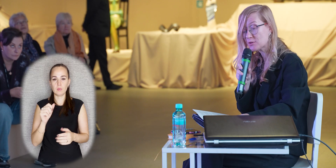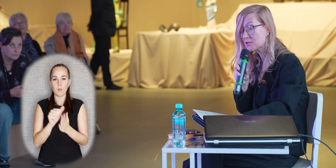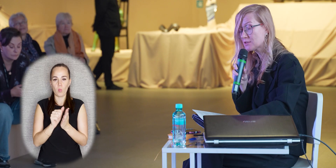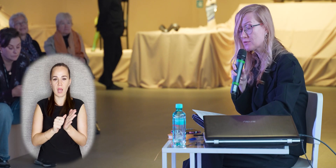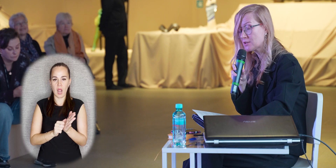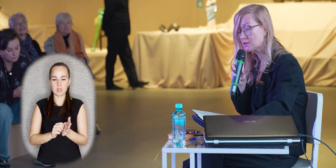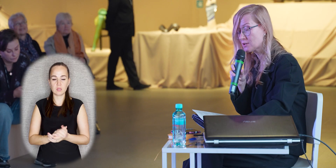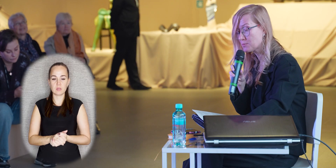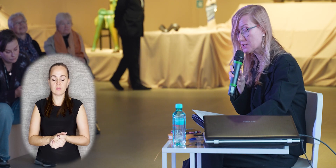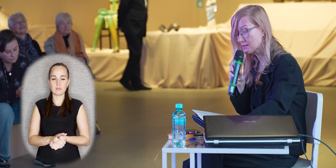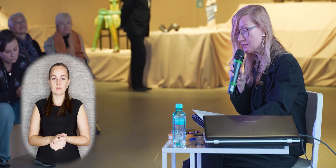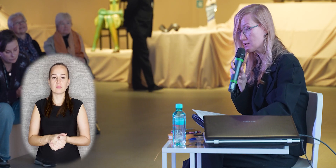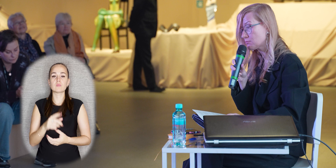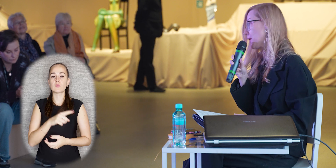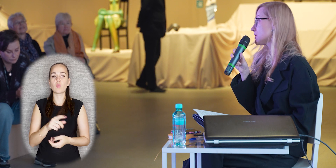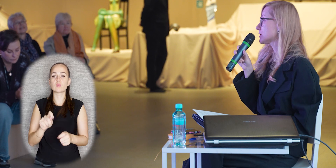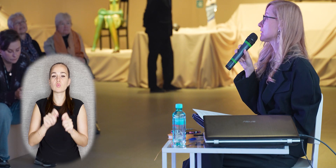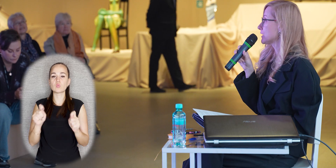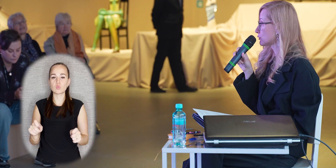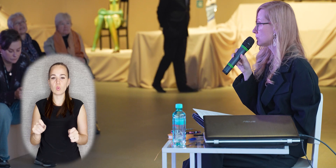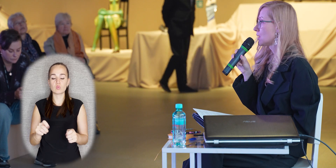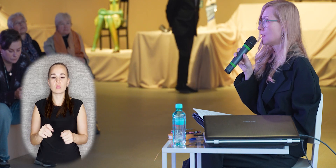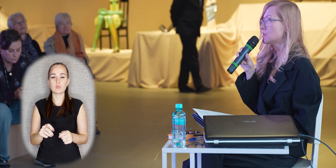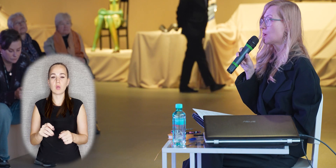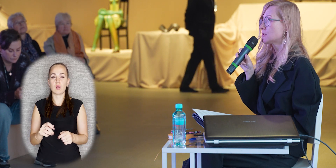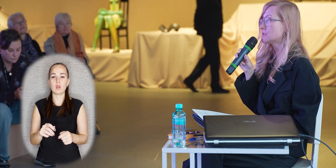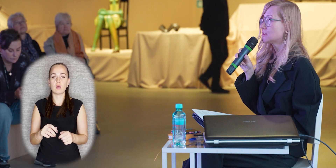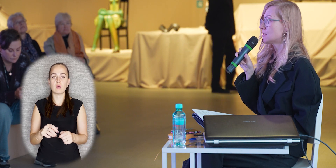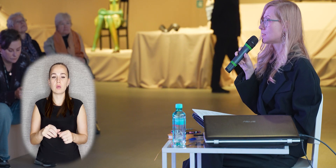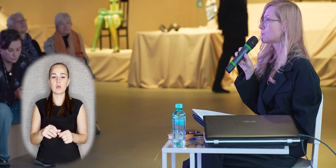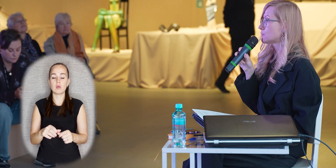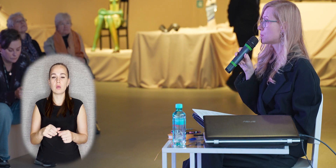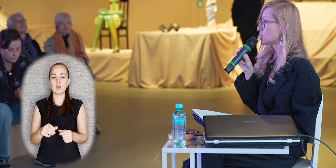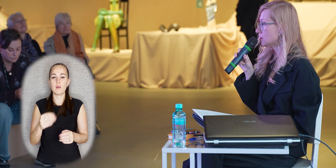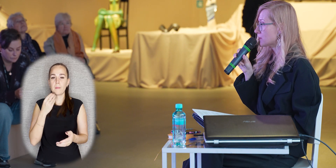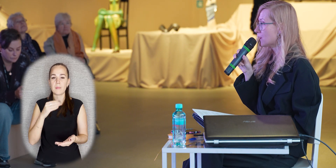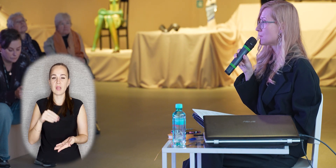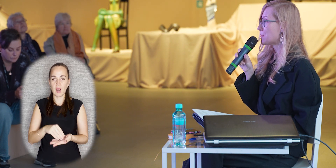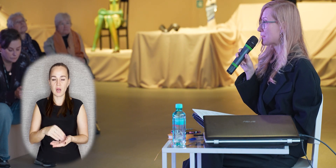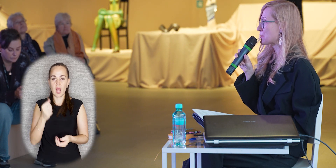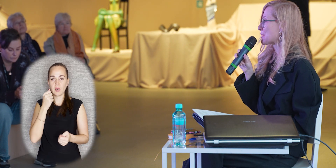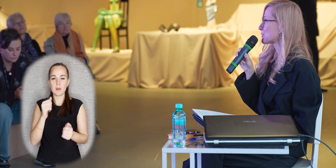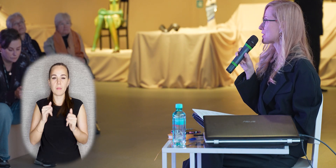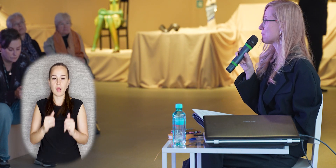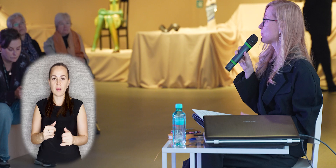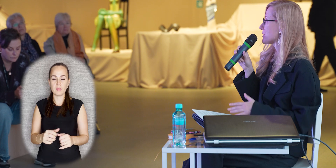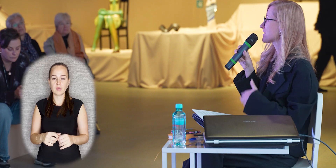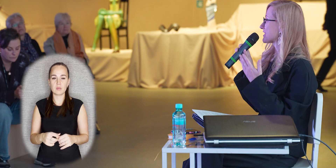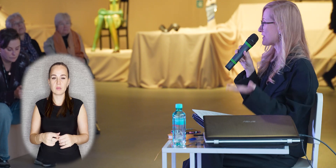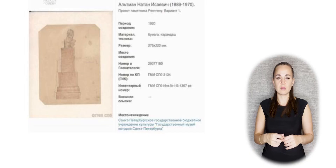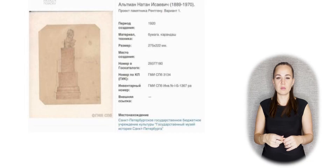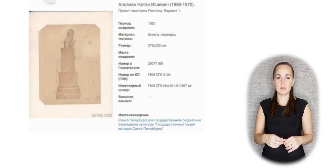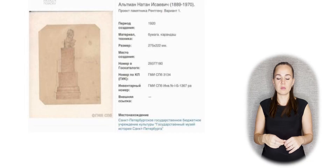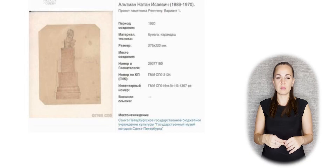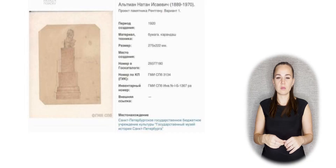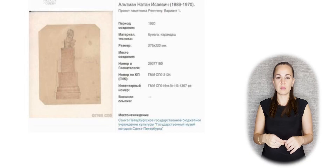Он создал в Петрограде памятник Ренгену. Этот памятник интересен нам по двум причинам с вами. Во-первых, потому что памятник